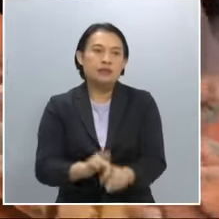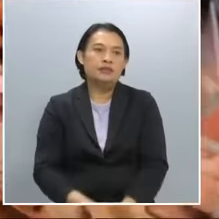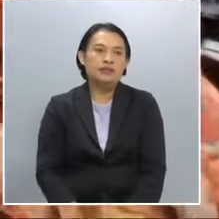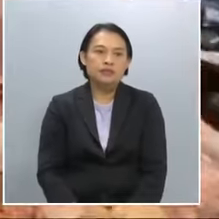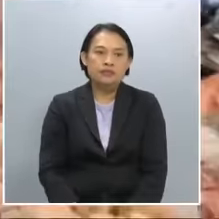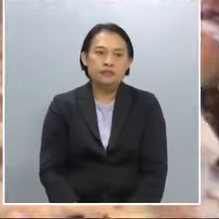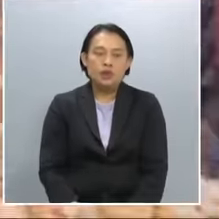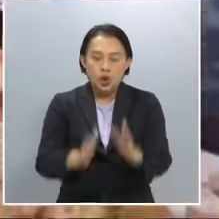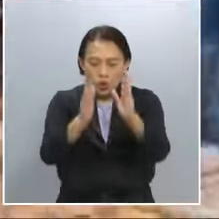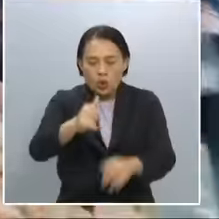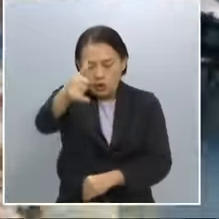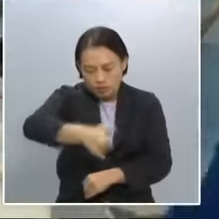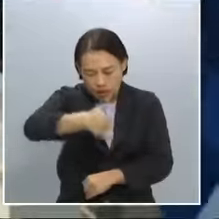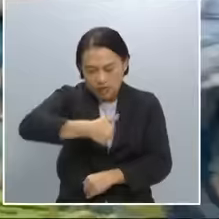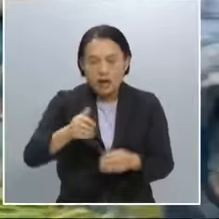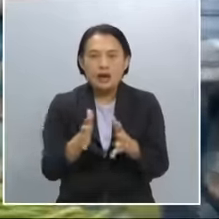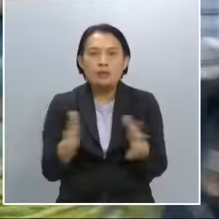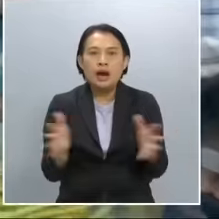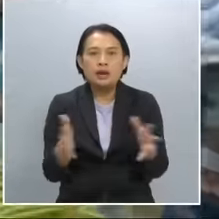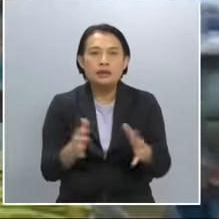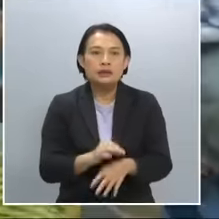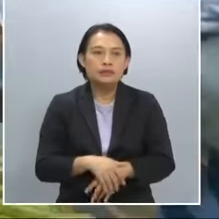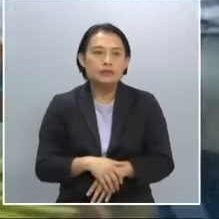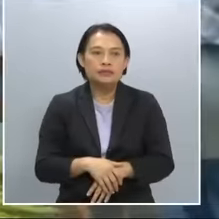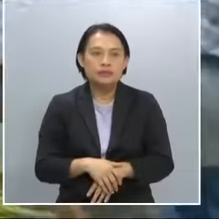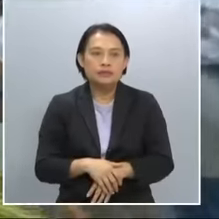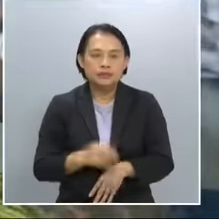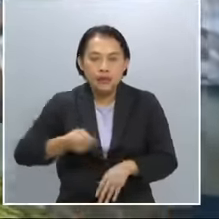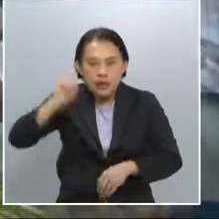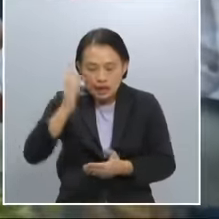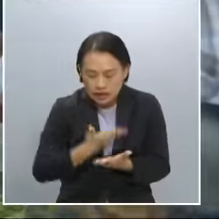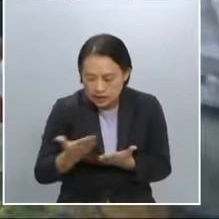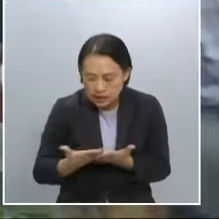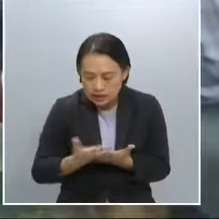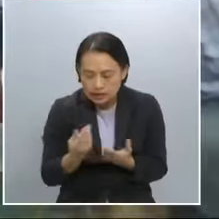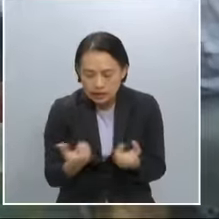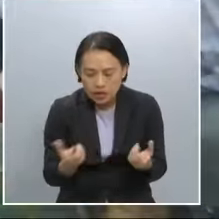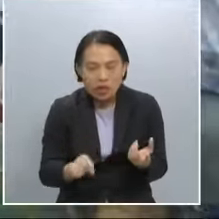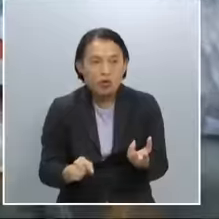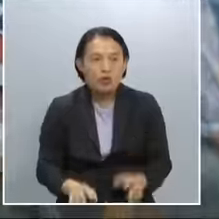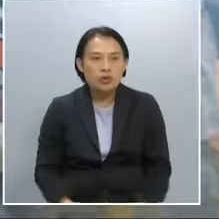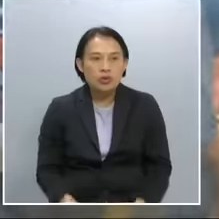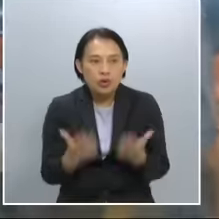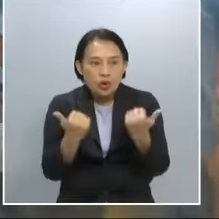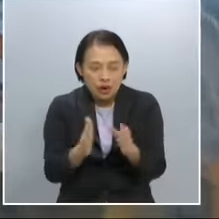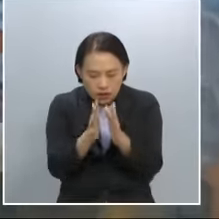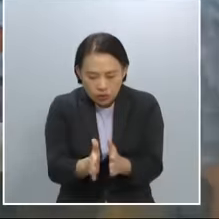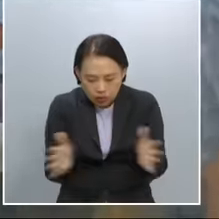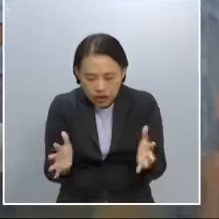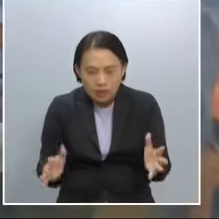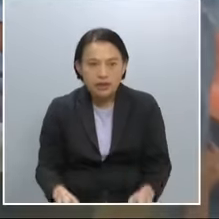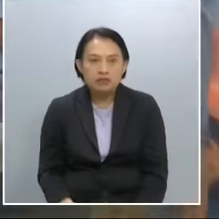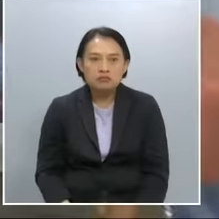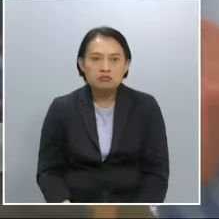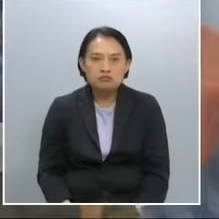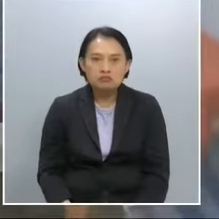ยนะ เยอะจ้ะ นานๆได้จ่ายตลาดจ้ะ เป็นไงพี่วันนี้คนเยอะไหม เยอะกว่า ครับ